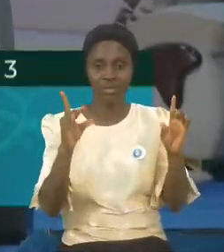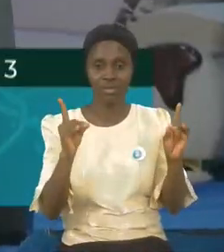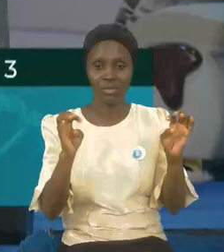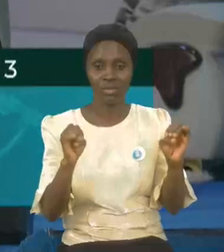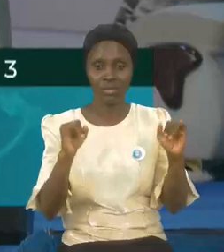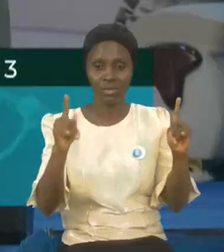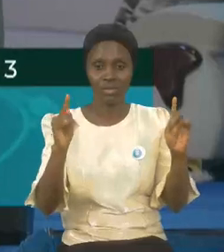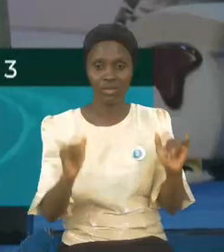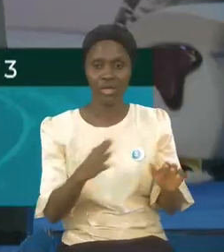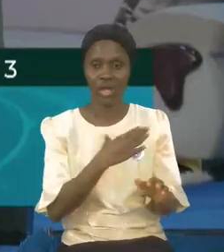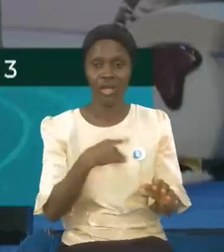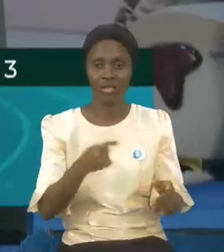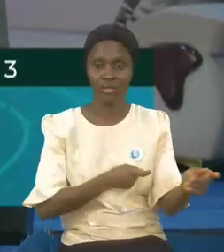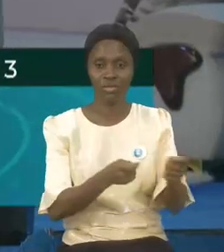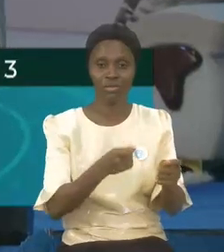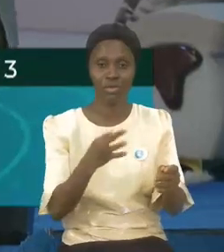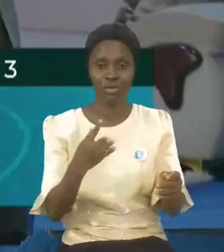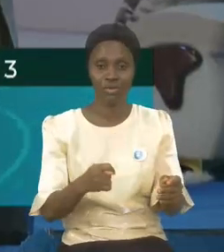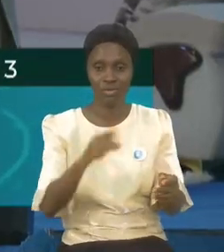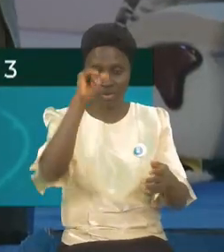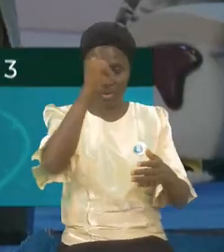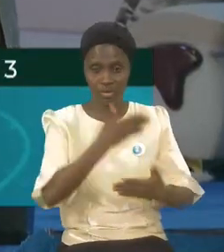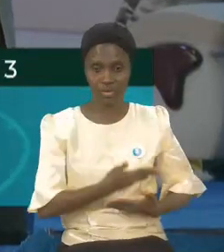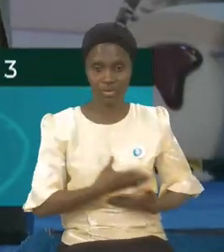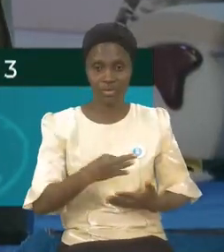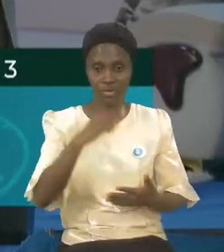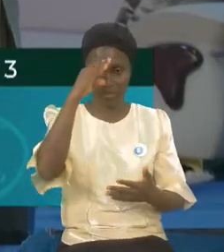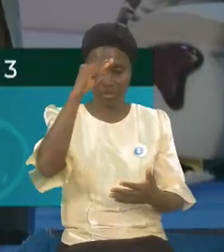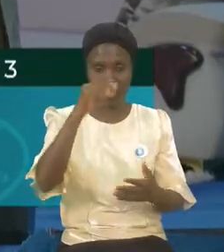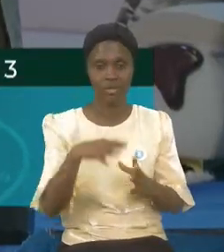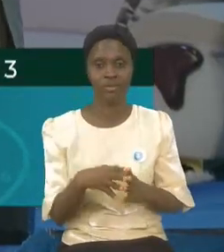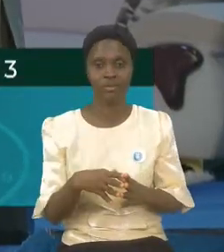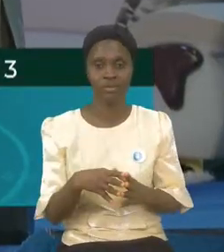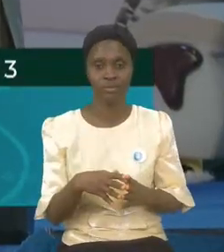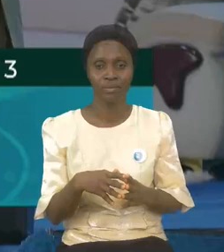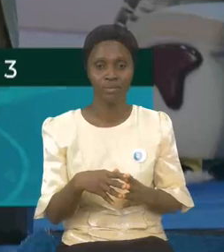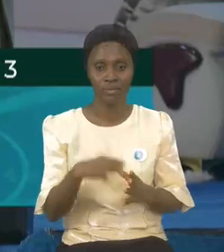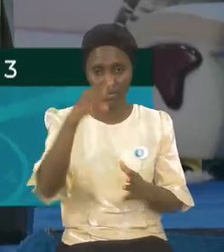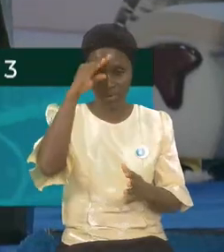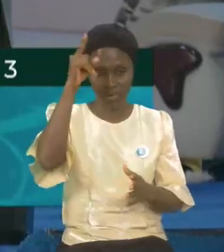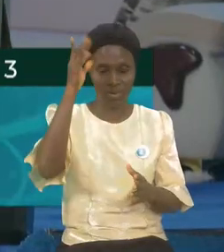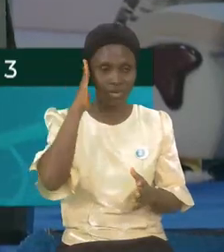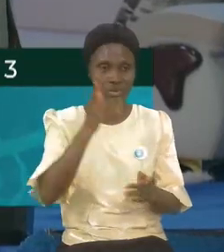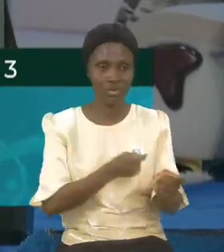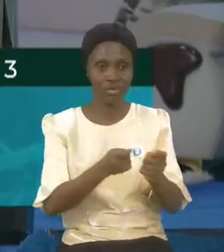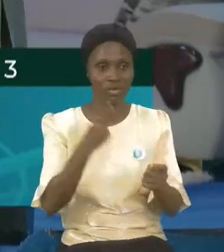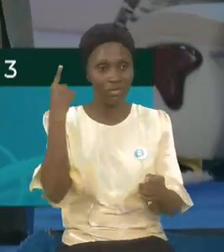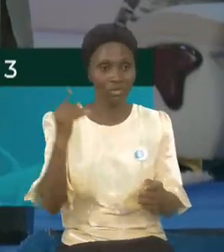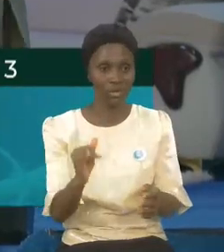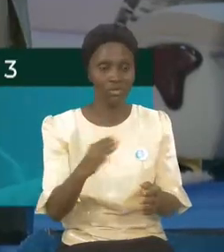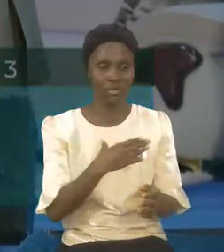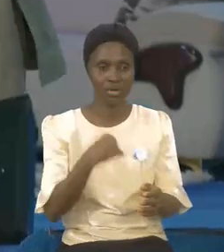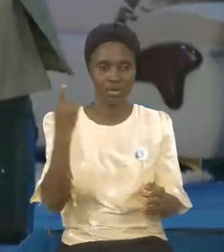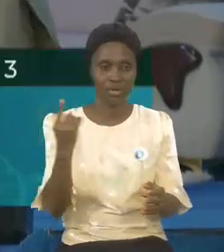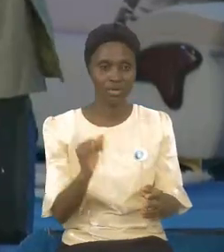l'homme. Nous avons le Daniel 7, versets 13 et 14. Il va régner au siècle des